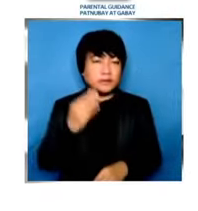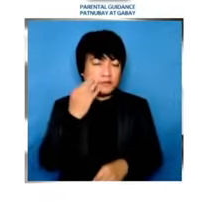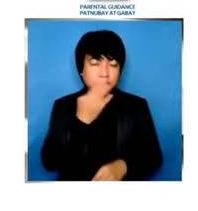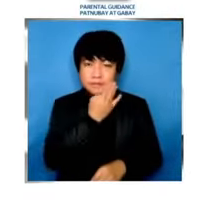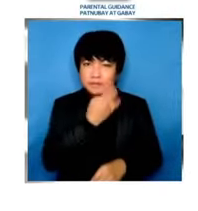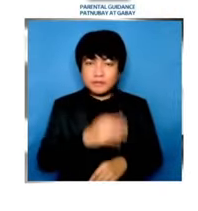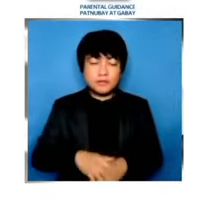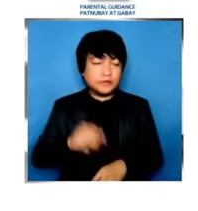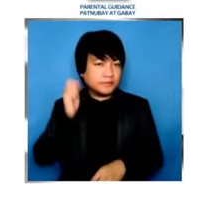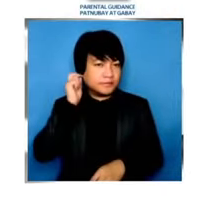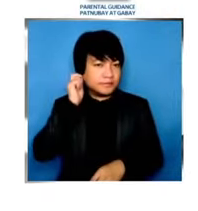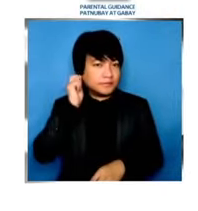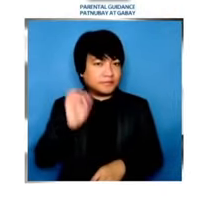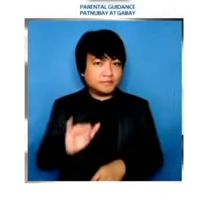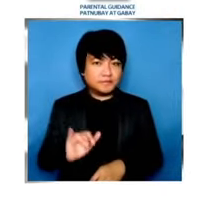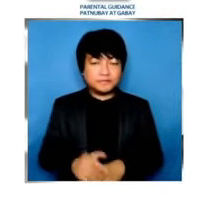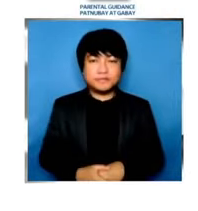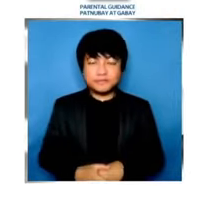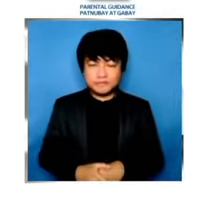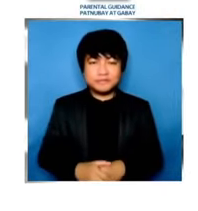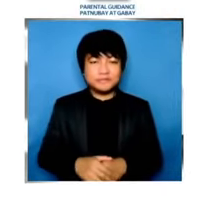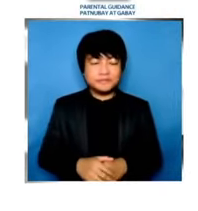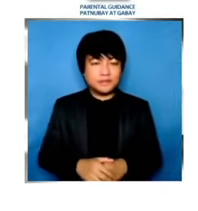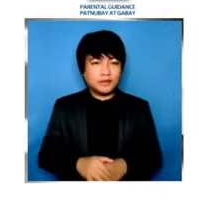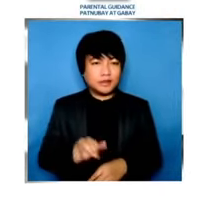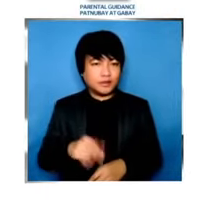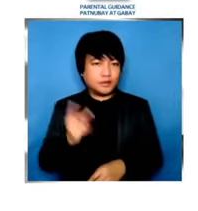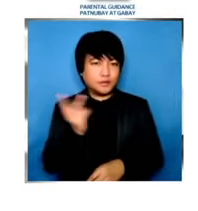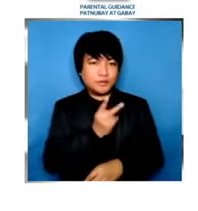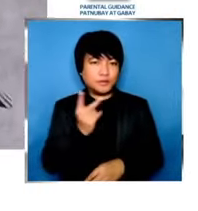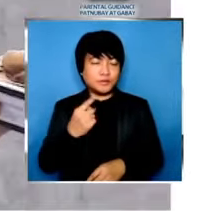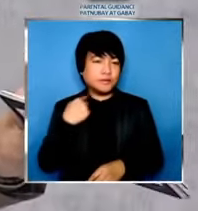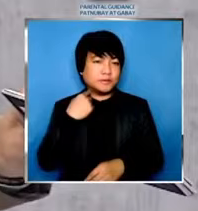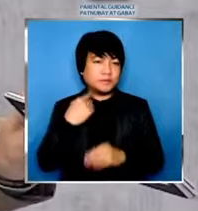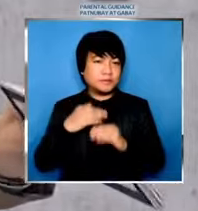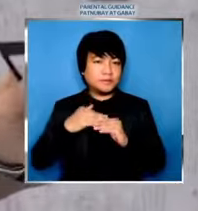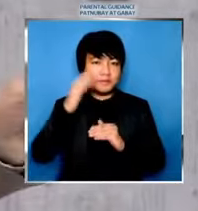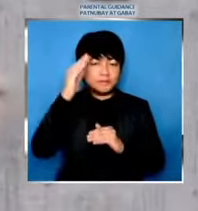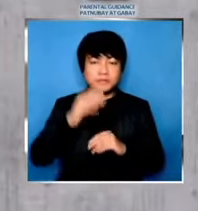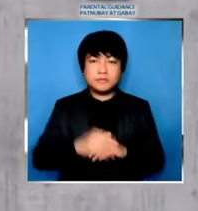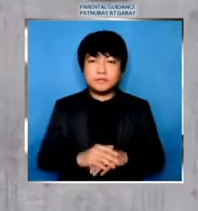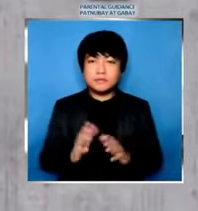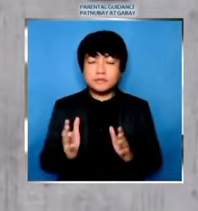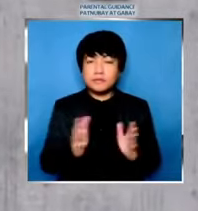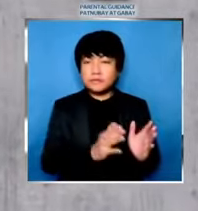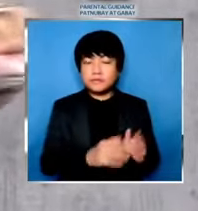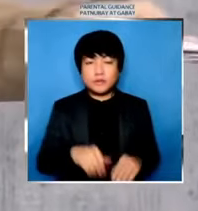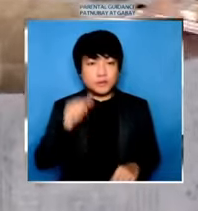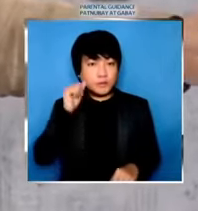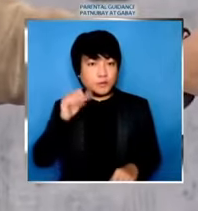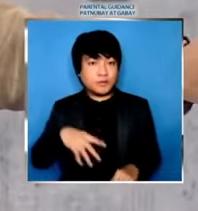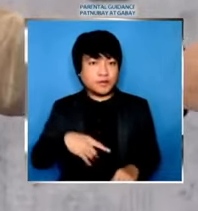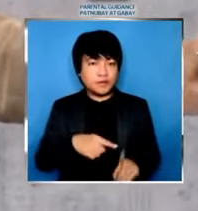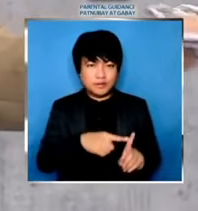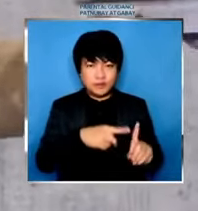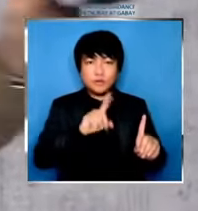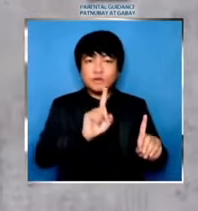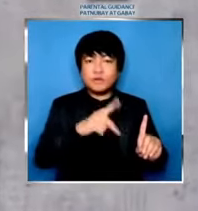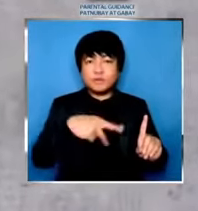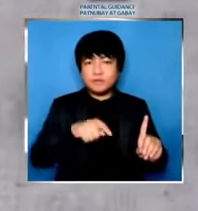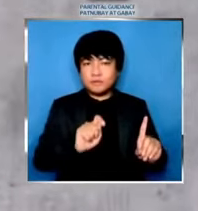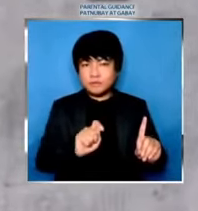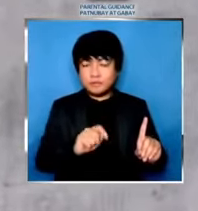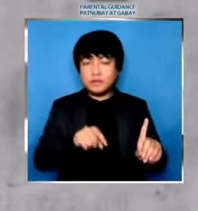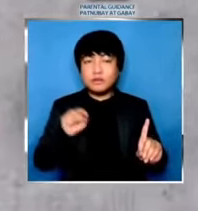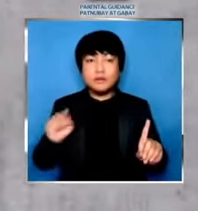Yan ang magkapares. Mula leeg pataas. Ang score natin sa South Triangle Ladies, 1 point at 561 Warriors, 0